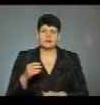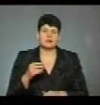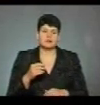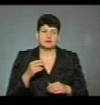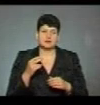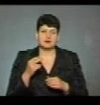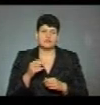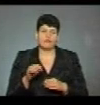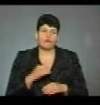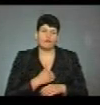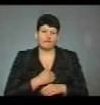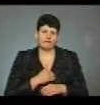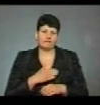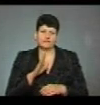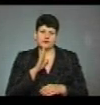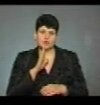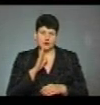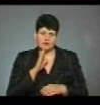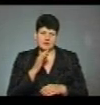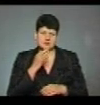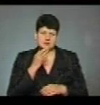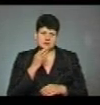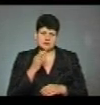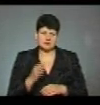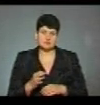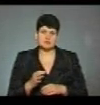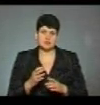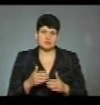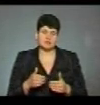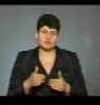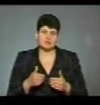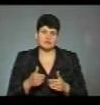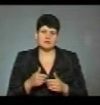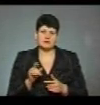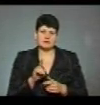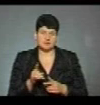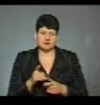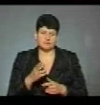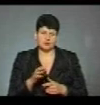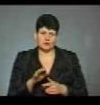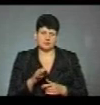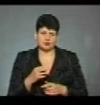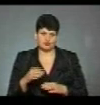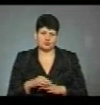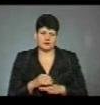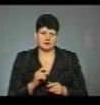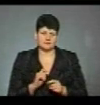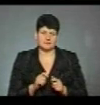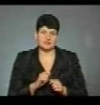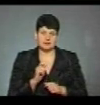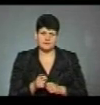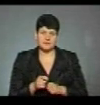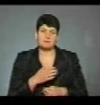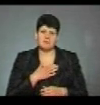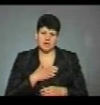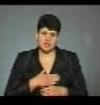Пушкаря Світлана прокоментувала перейменування вулиці Горького в Кременці на честь її загиблого чоловіка Андрія. Приємний